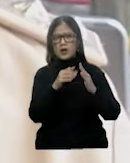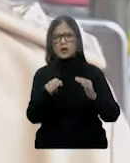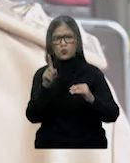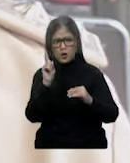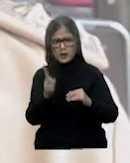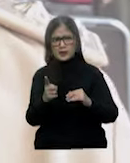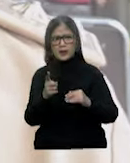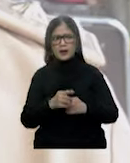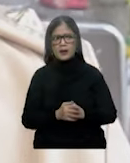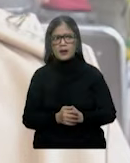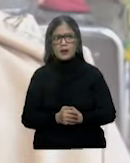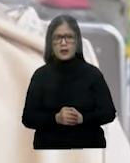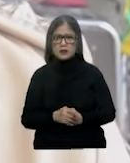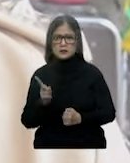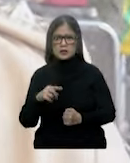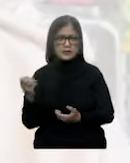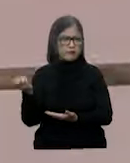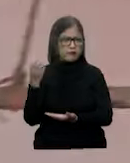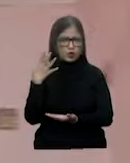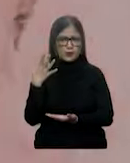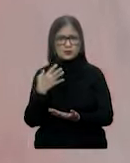Itu menurut informasi dari sebagian warga.